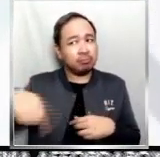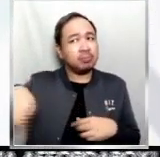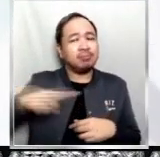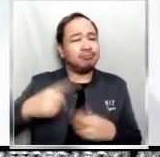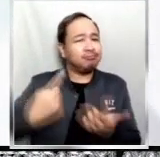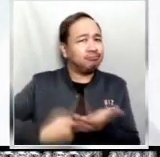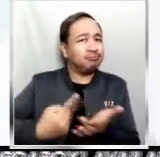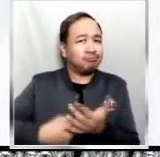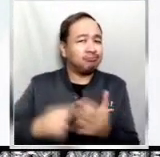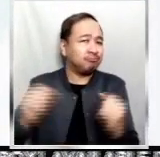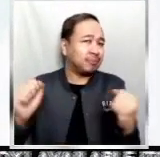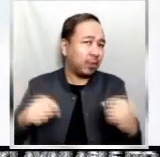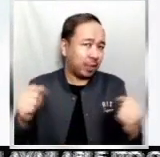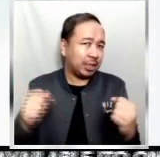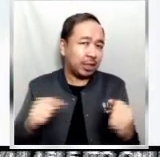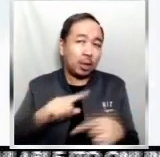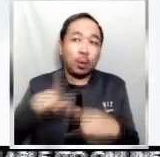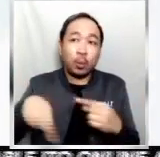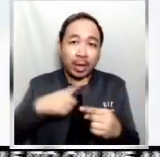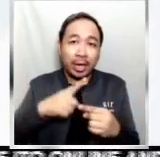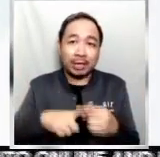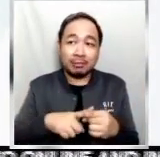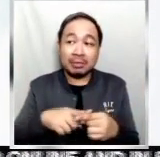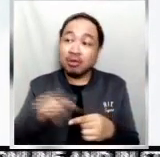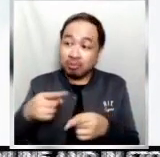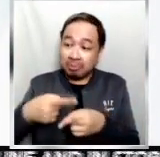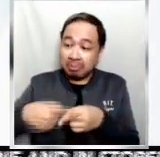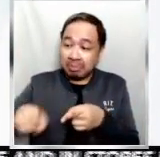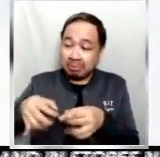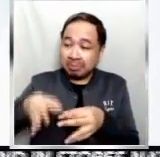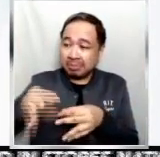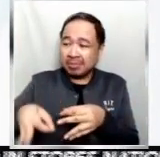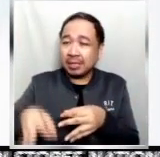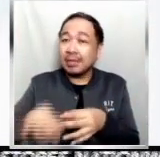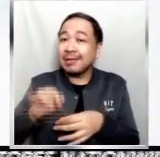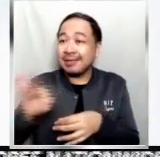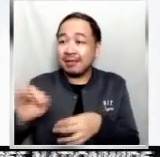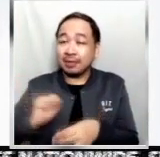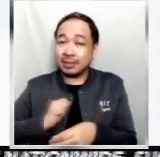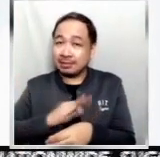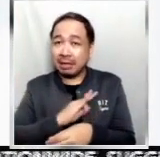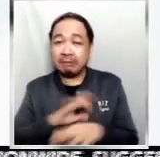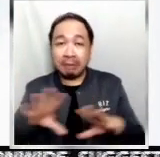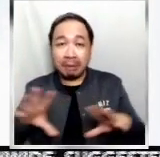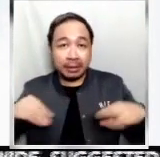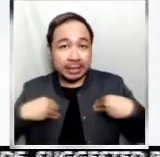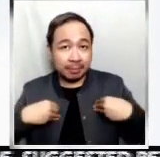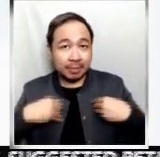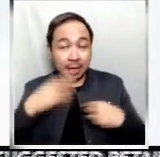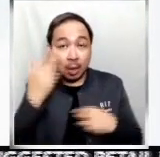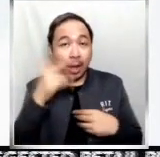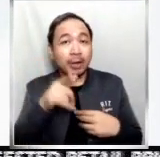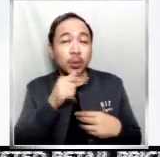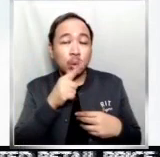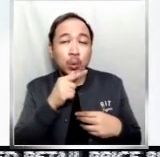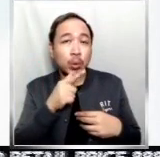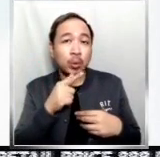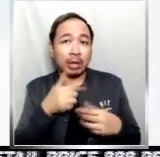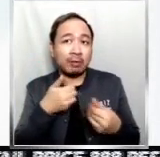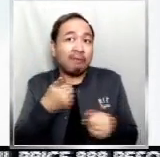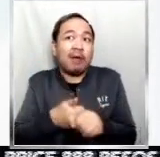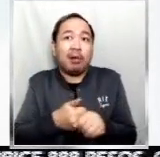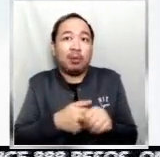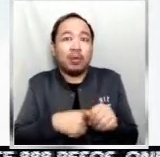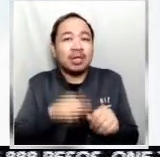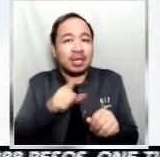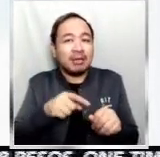hindi, pero kung papayag yung employee, kasi ang beneficiary nitong batas na ito ay ang employee, di ba?